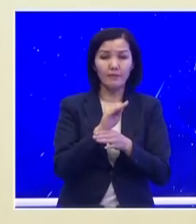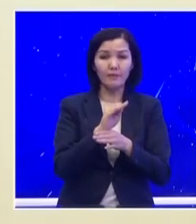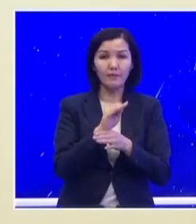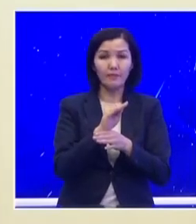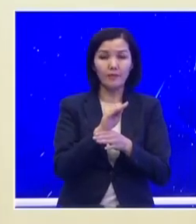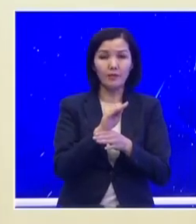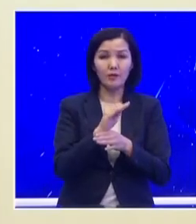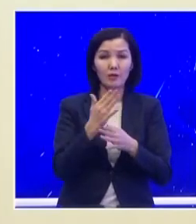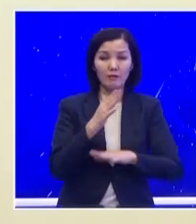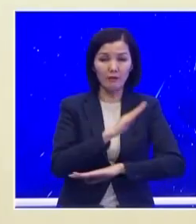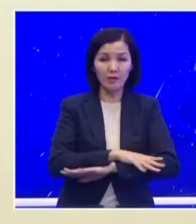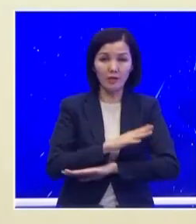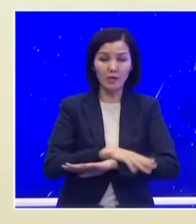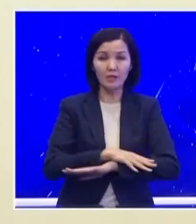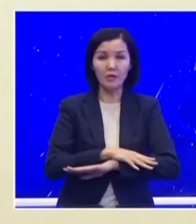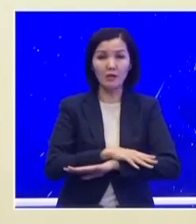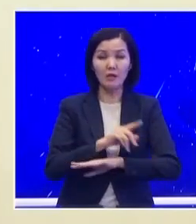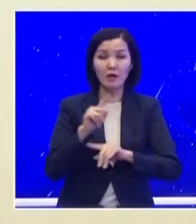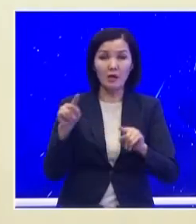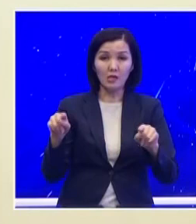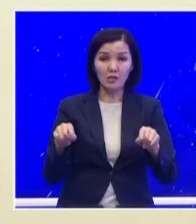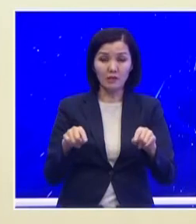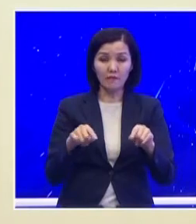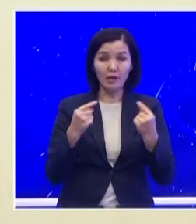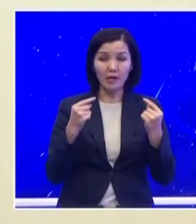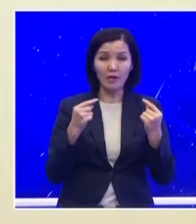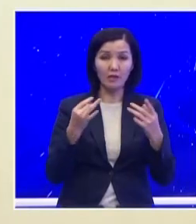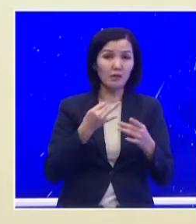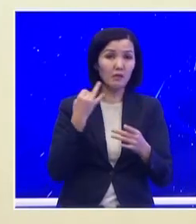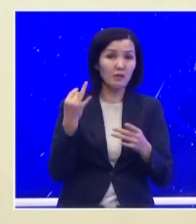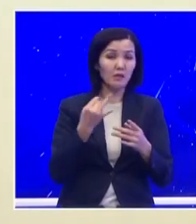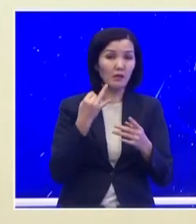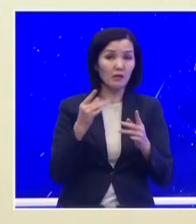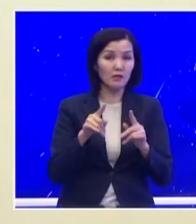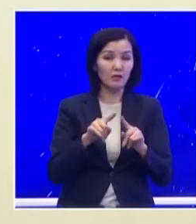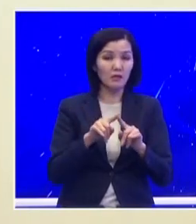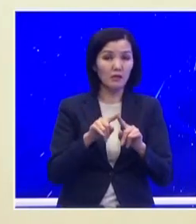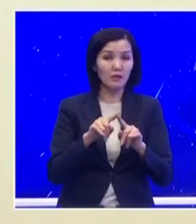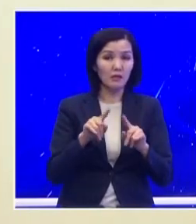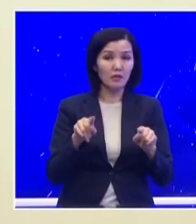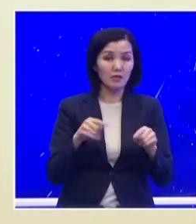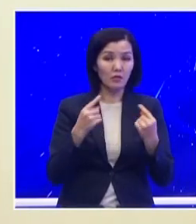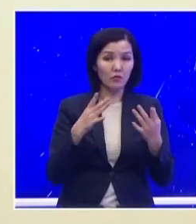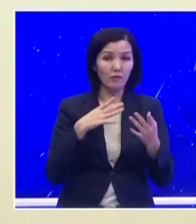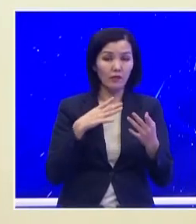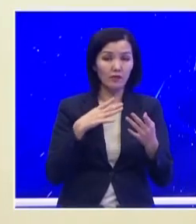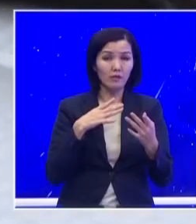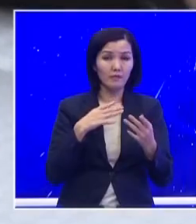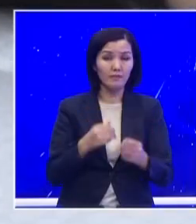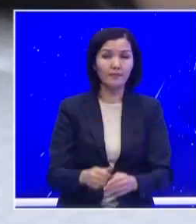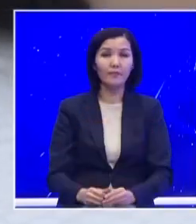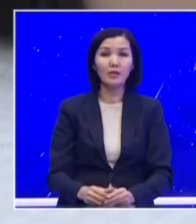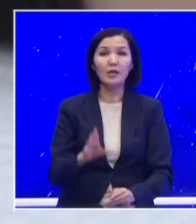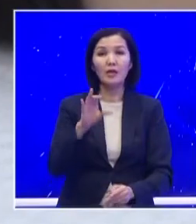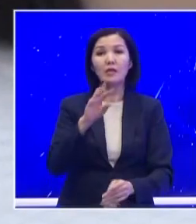оживляет наше занятие, которое идет, потому что у него уровень мировоззрения намного шире, чем других студентов.